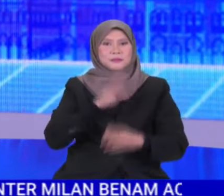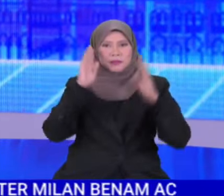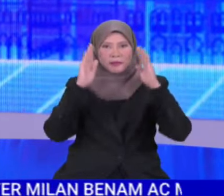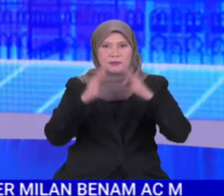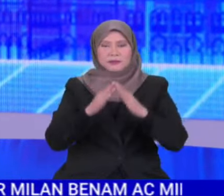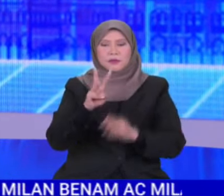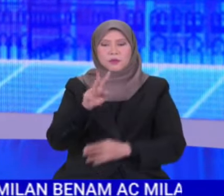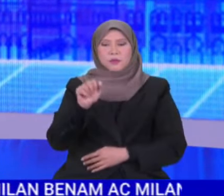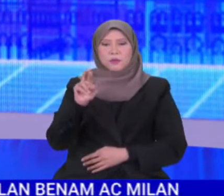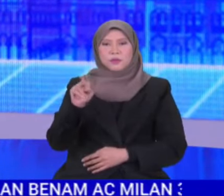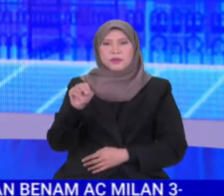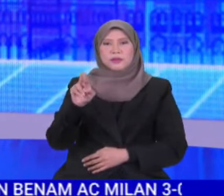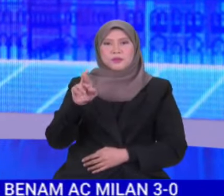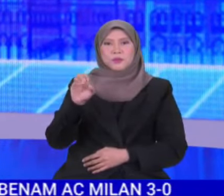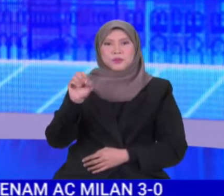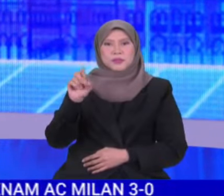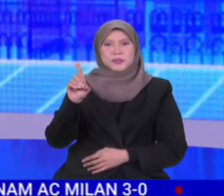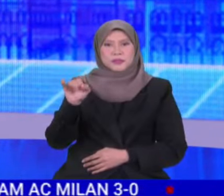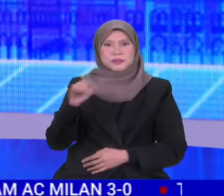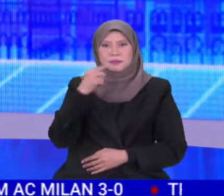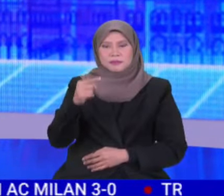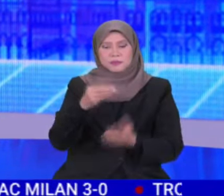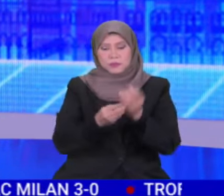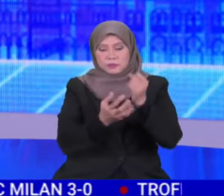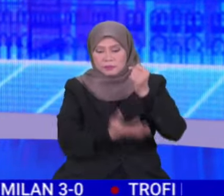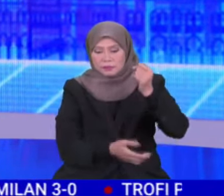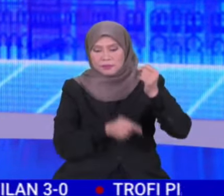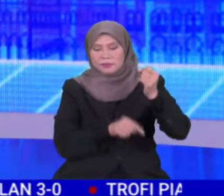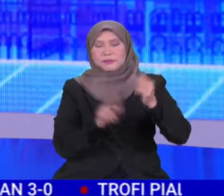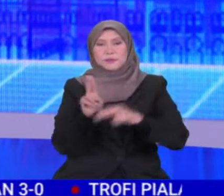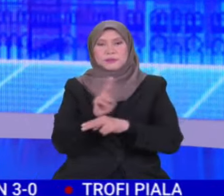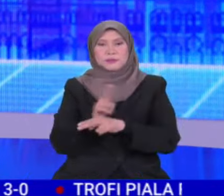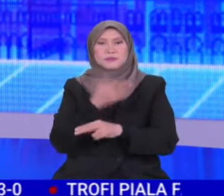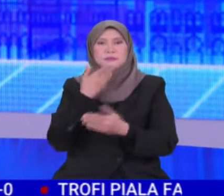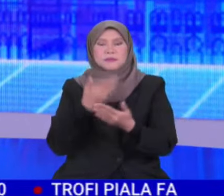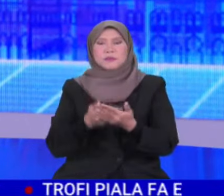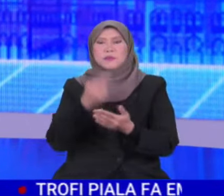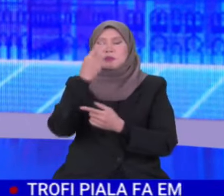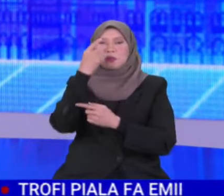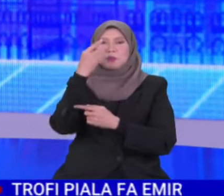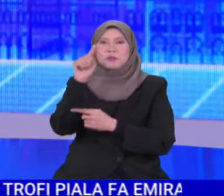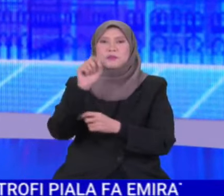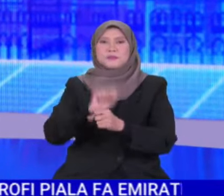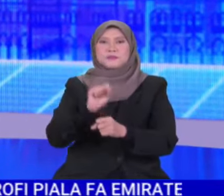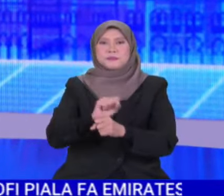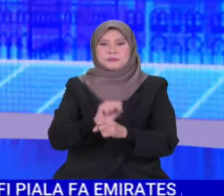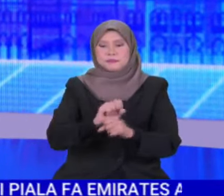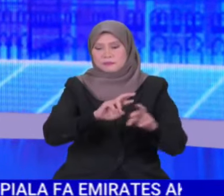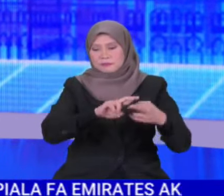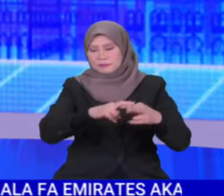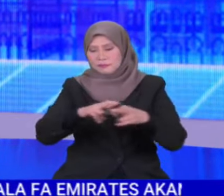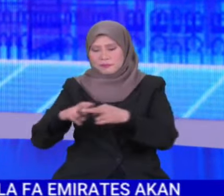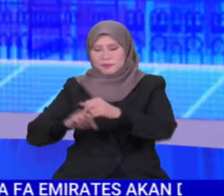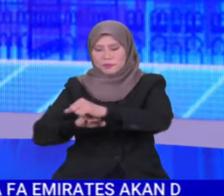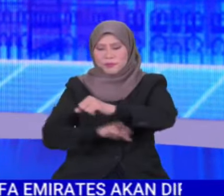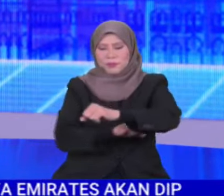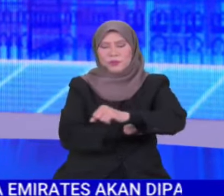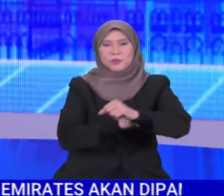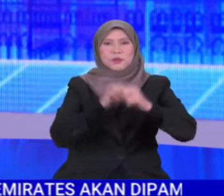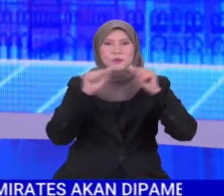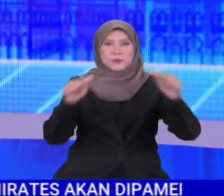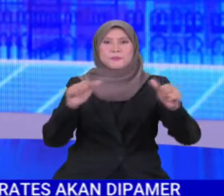Seri Wan Rusli Wan Ismail berkata, peruntukan itu akan digunakan sebaik mungkin bagi melaksana kerja-kerja membaik pulih infrastruktur